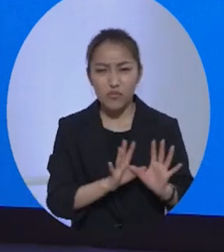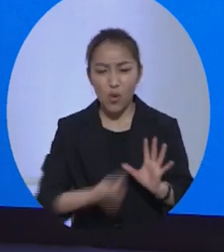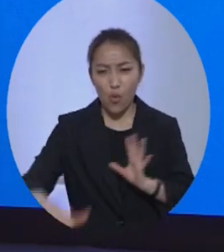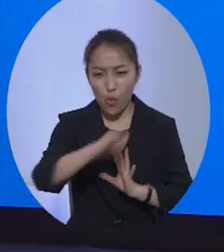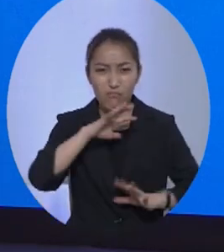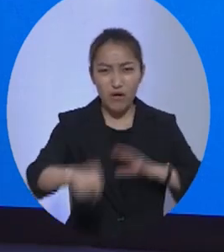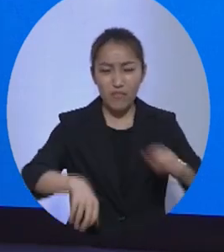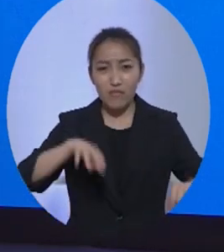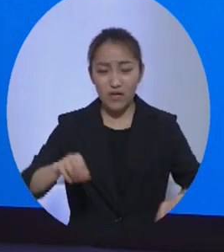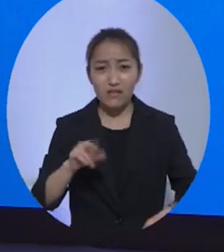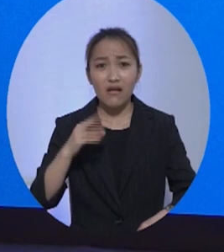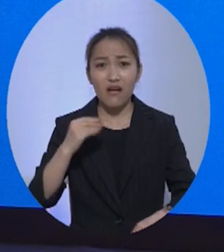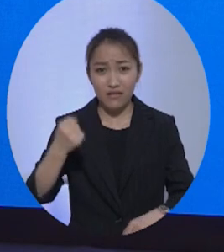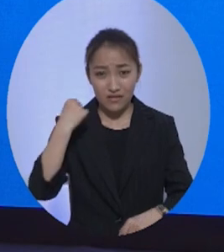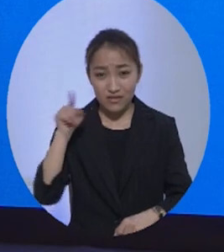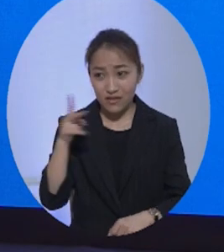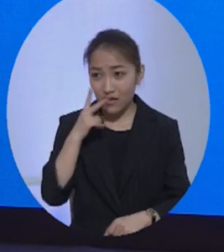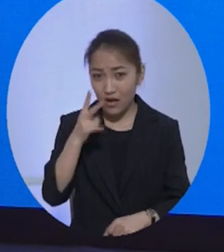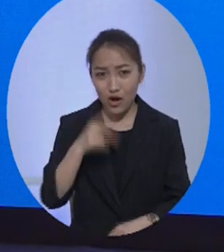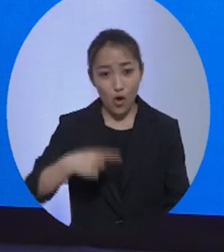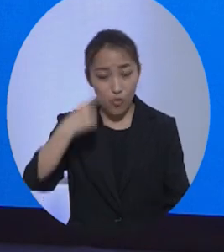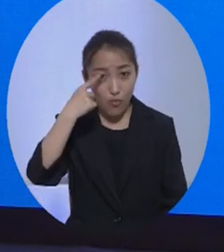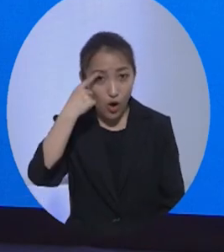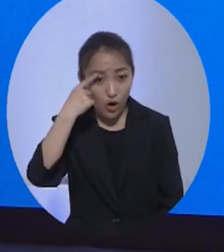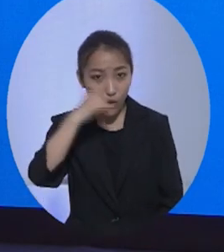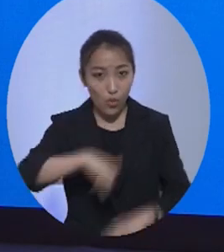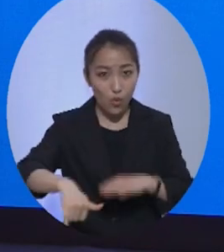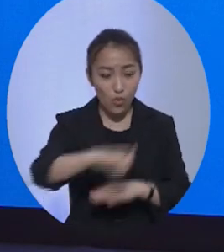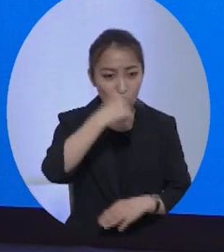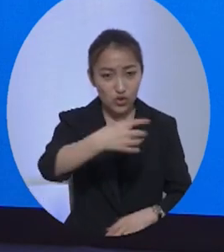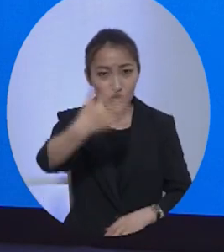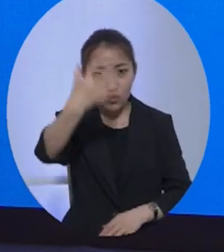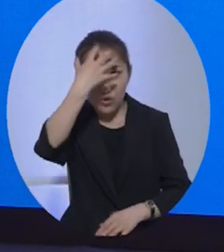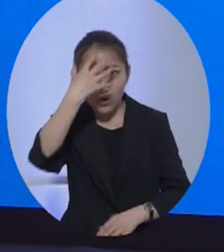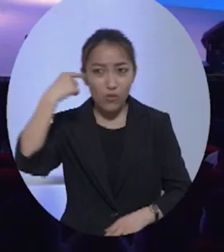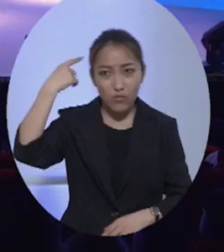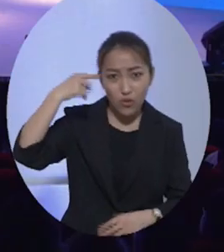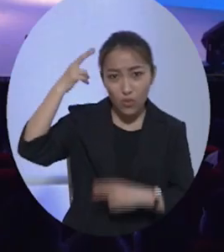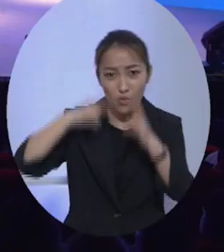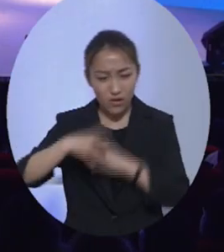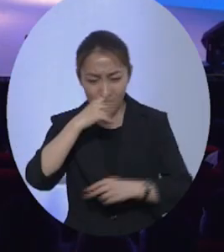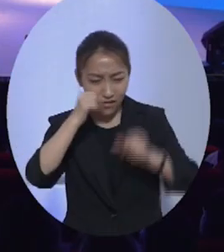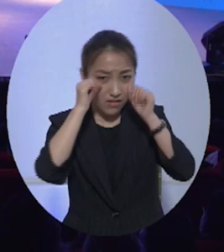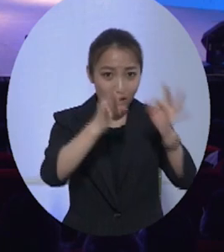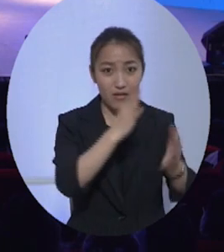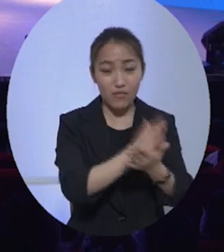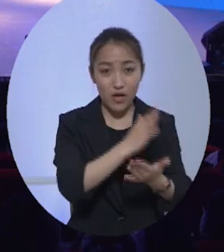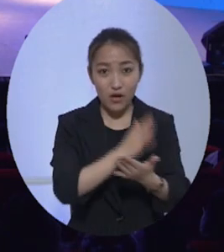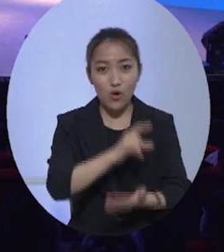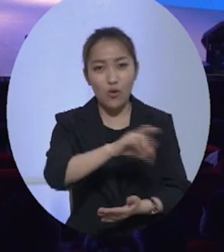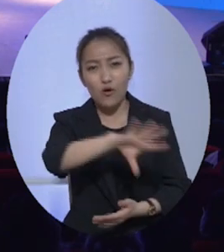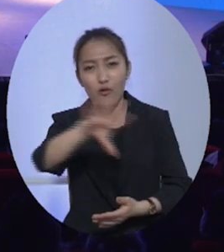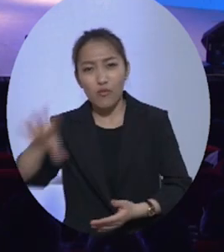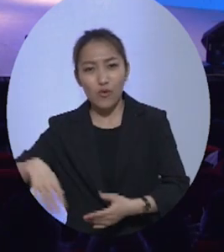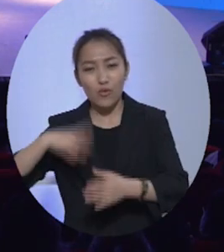гүн өөрийнхөө цохолд бичсэн байдаг. Үнэхээр юм Монгол төрийн оюун ухааны гайх чинь. Бүх ард түмэн унтаад тэгэд